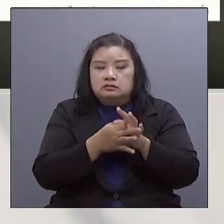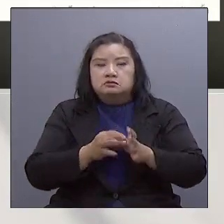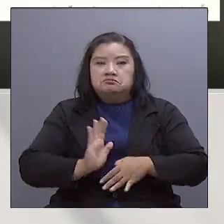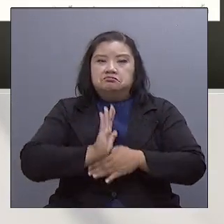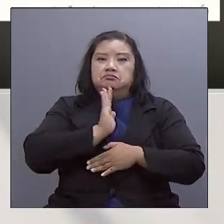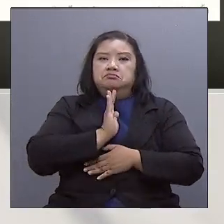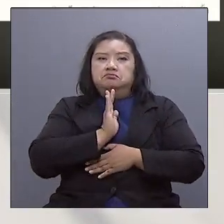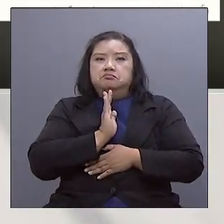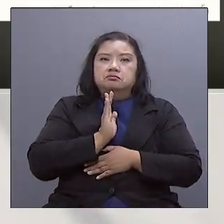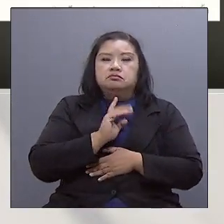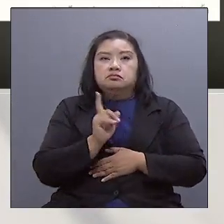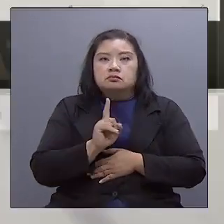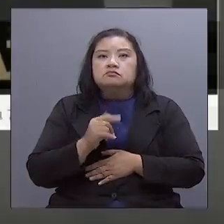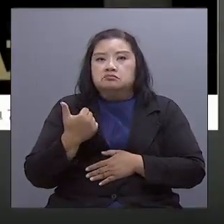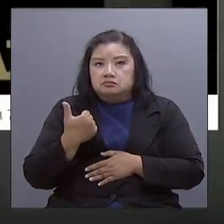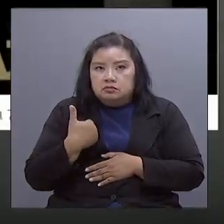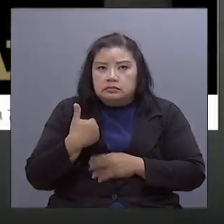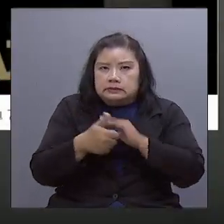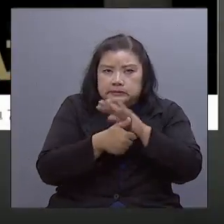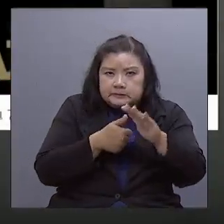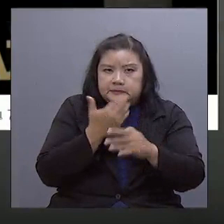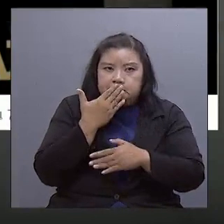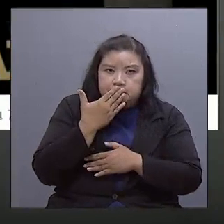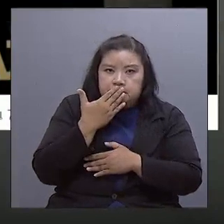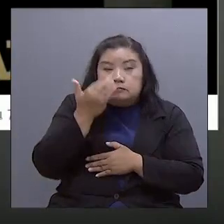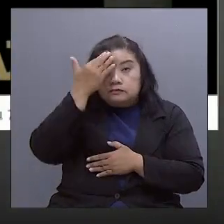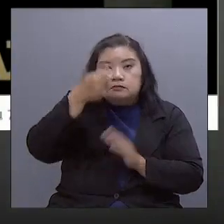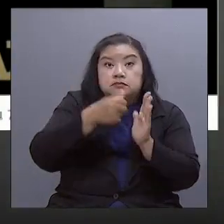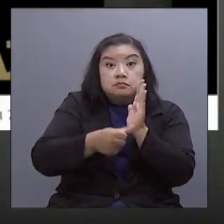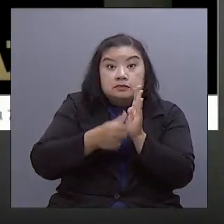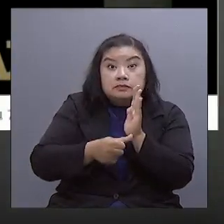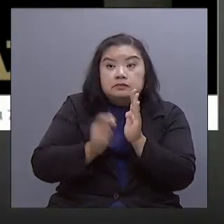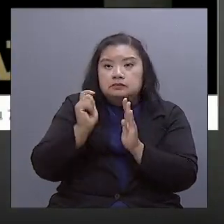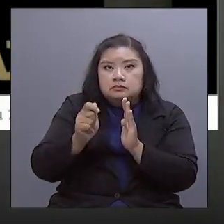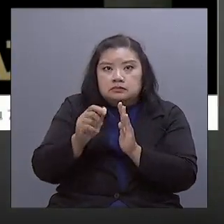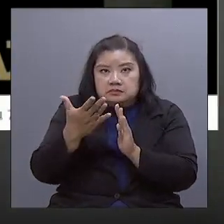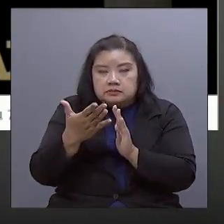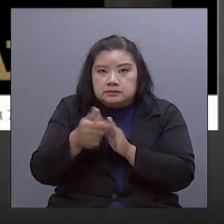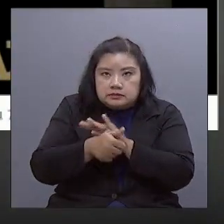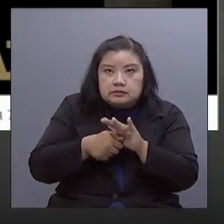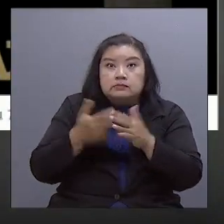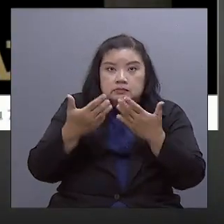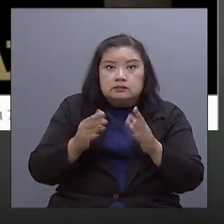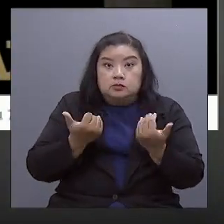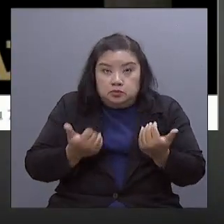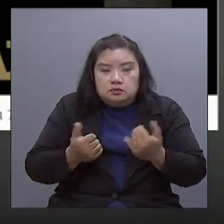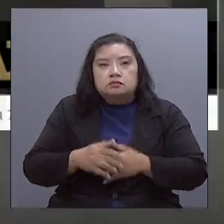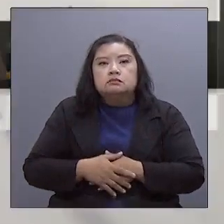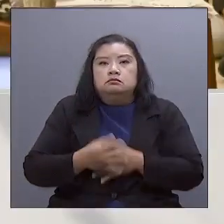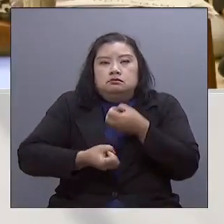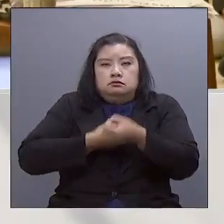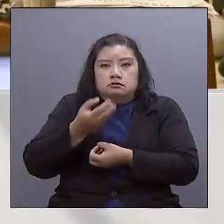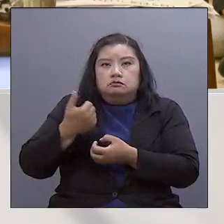งามค่ะเพราะว่ามีนิติกรรมอำพรางเลี่ยงภาษีติดตัวอยู่ก่อนที่จะเปิดหน้าแถลงใหญ่เรื่องนิติธรรม